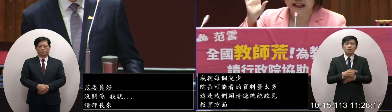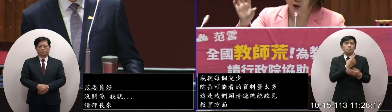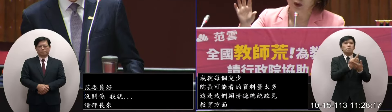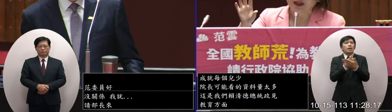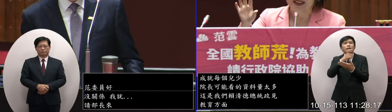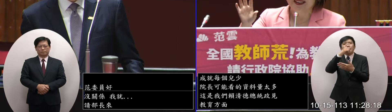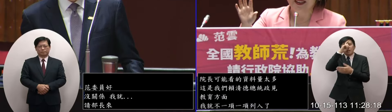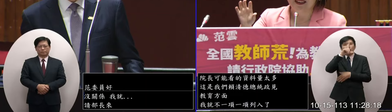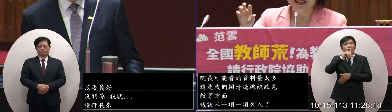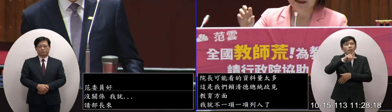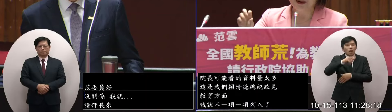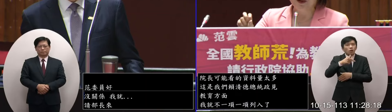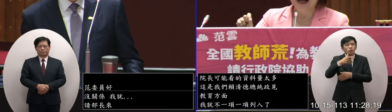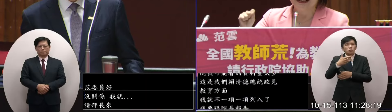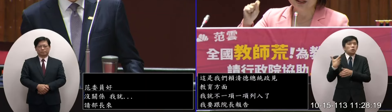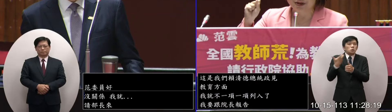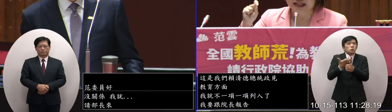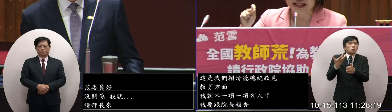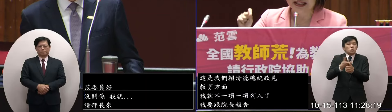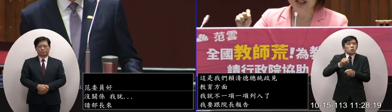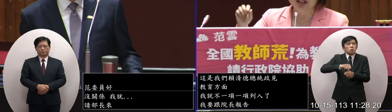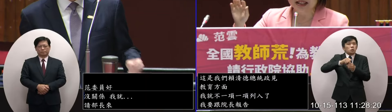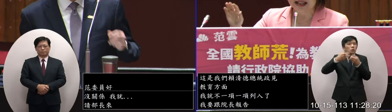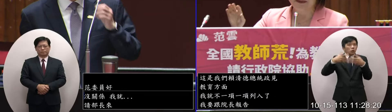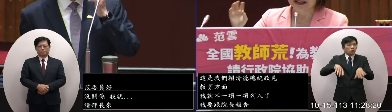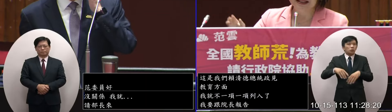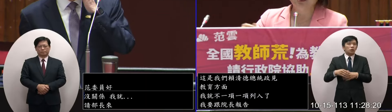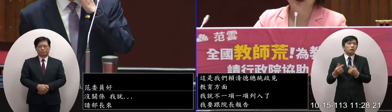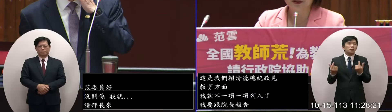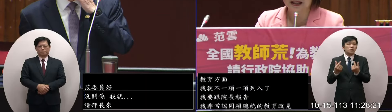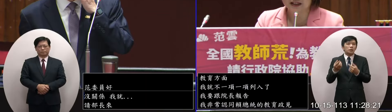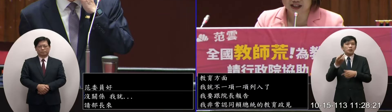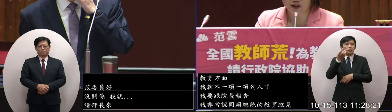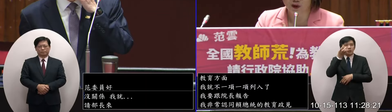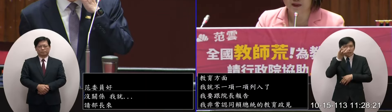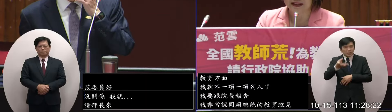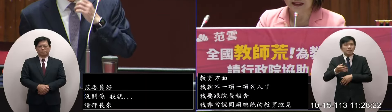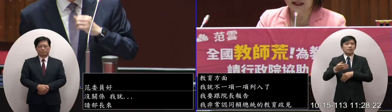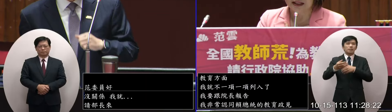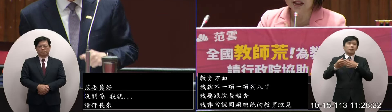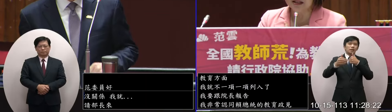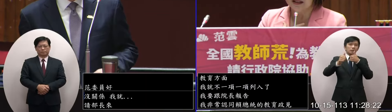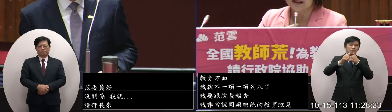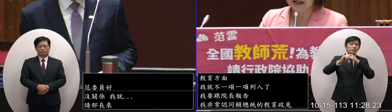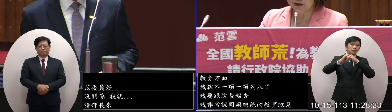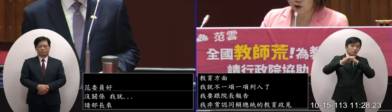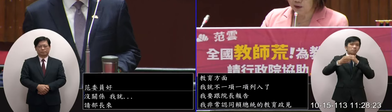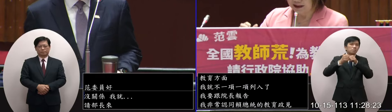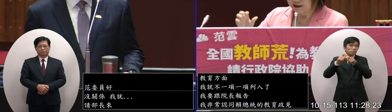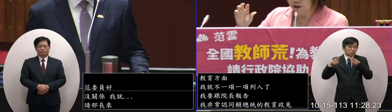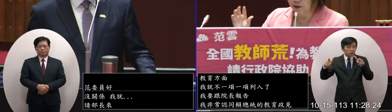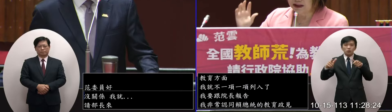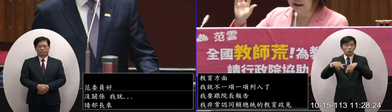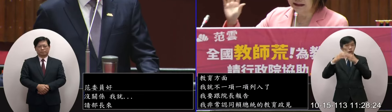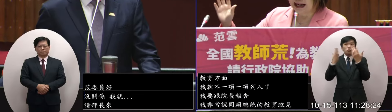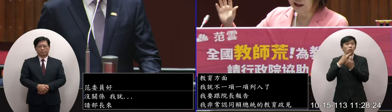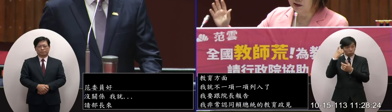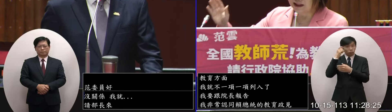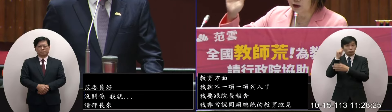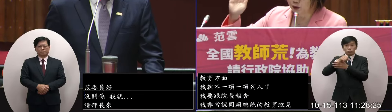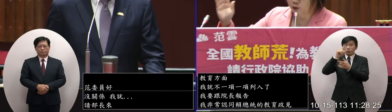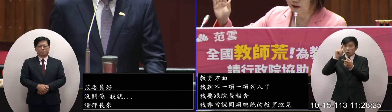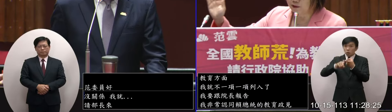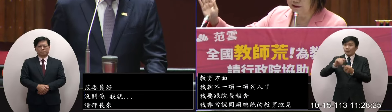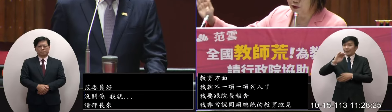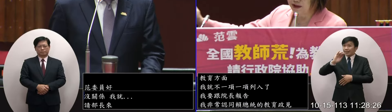师做更多哦，包含就是歧视性平那些我都也很认同， 可是针对如何达